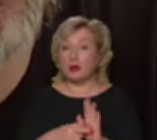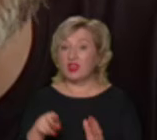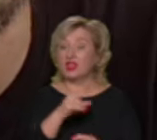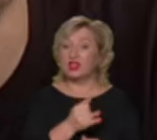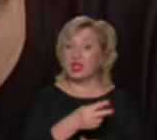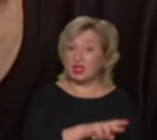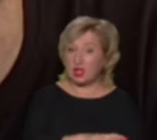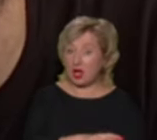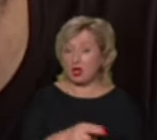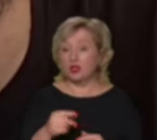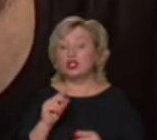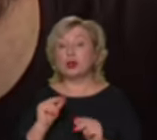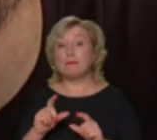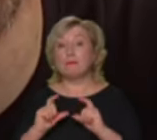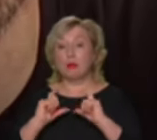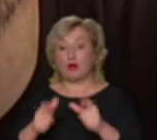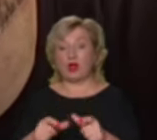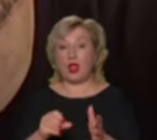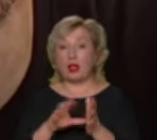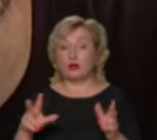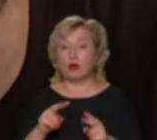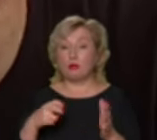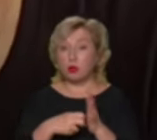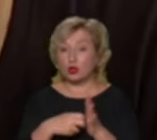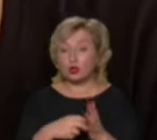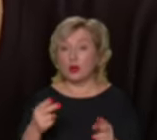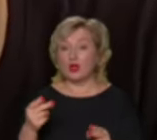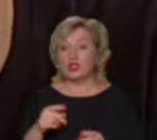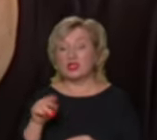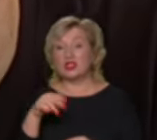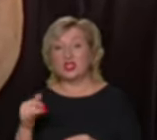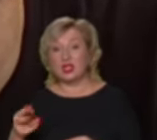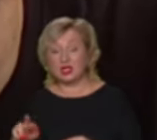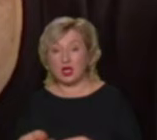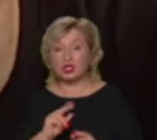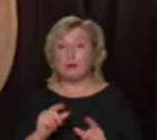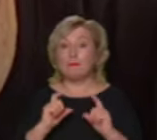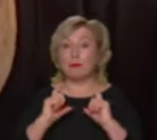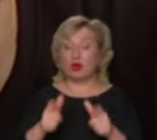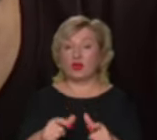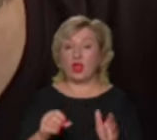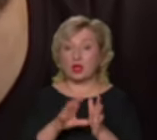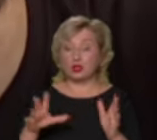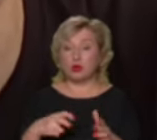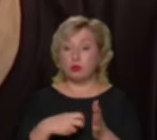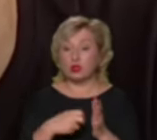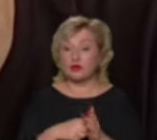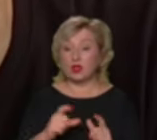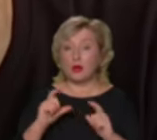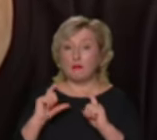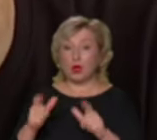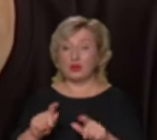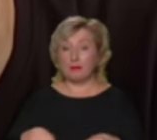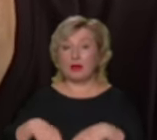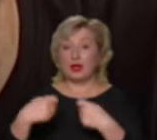Чим відрізняється повістка на електронну почту від Дії? Чим відрізняється повістка на електронну почту від повістки, переданої